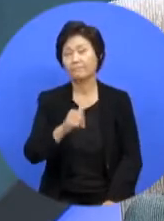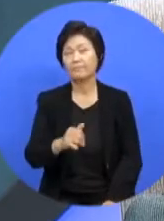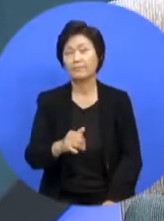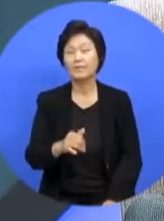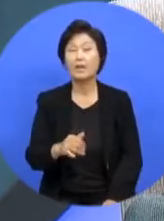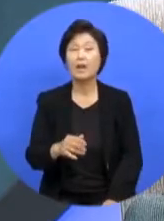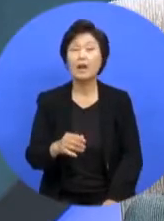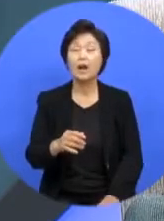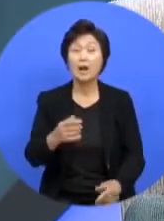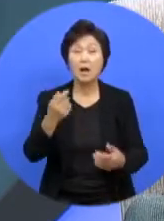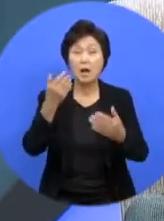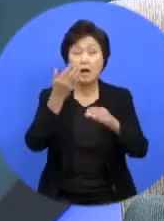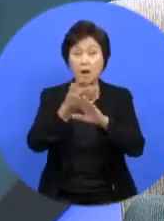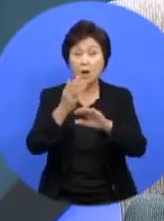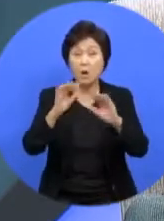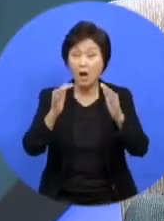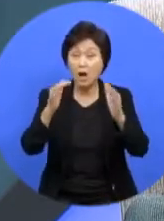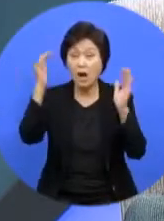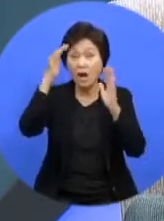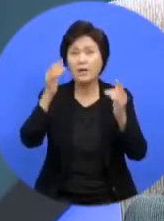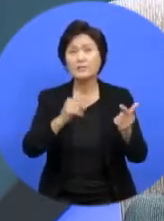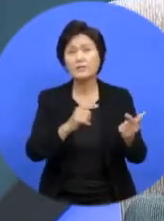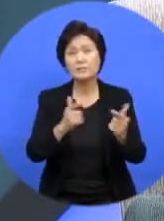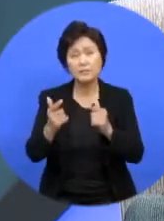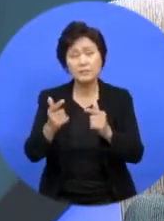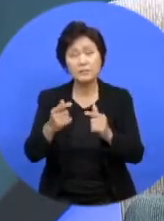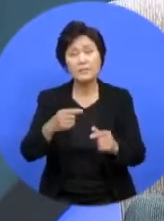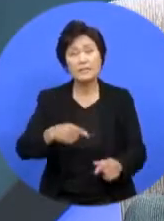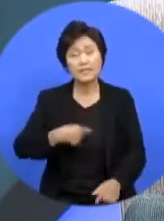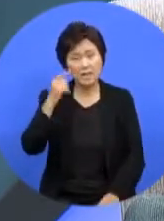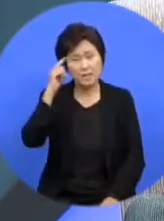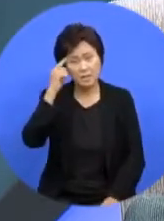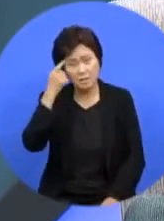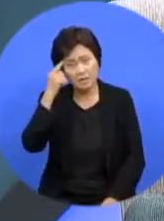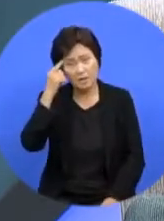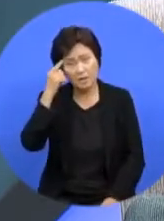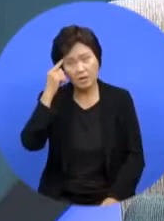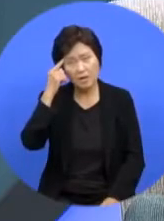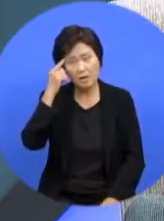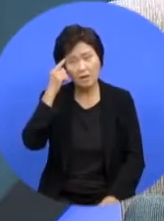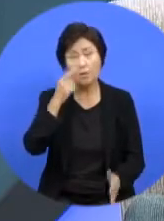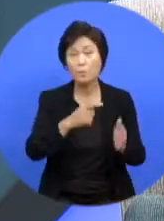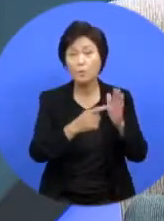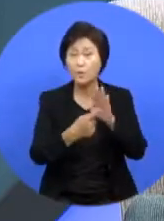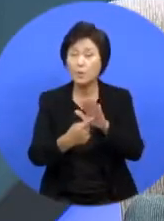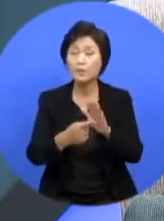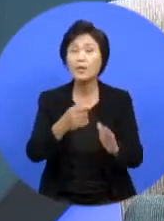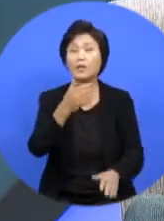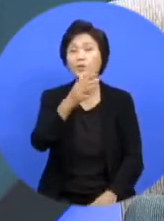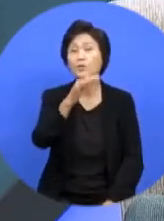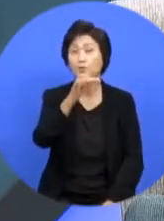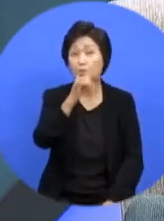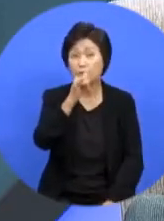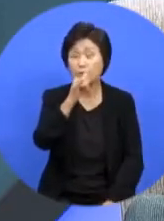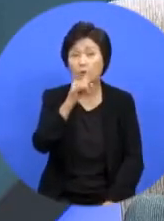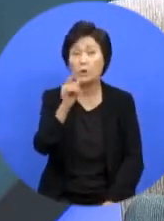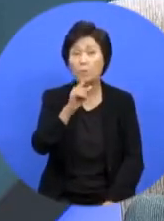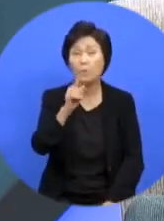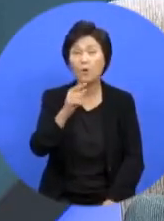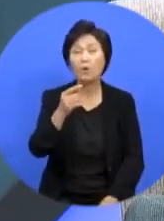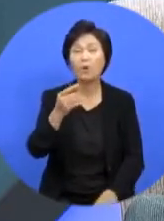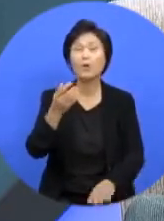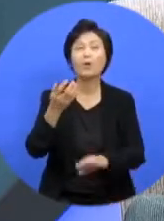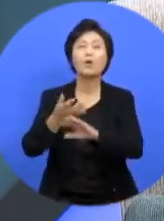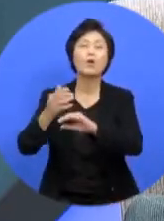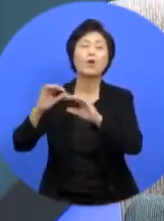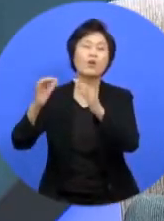자기 생각과 자기 의견을 이렇게 잘 표현할 수 있는 그런 문화를 겪어왔기에 이렇게 이런 자리에서 표현할 수 있지.